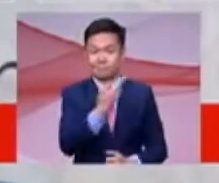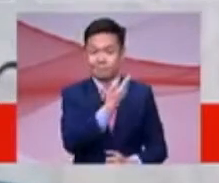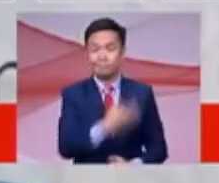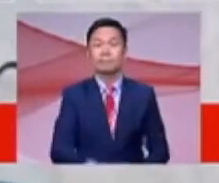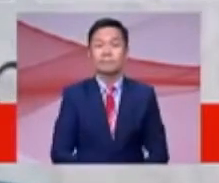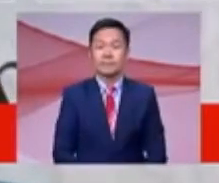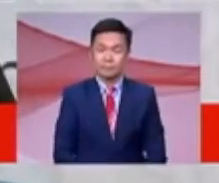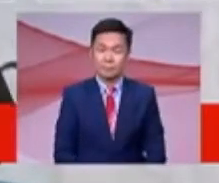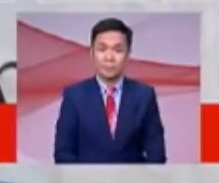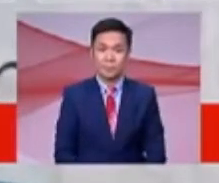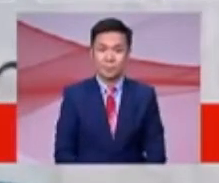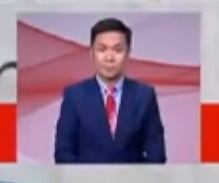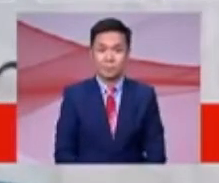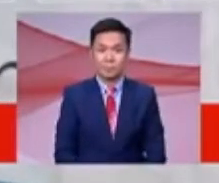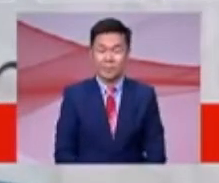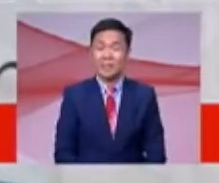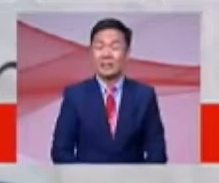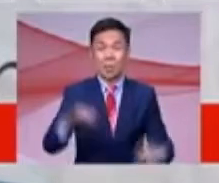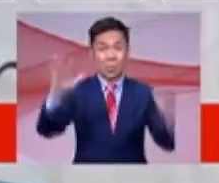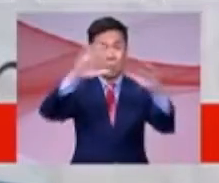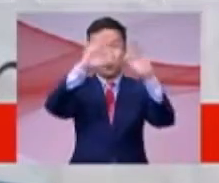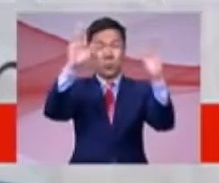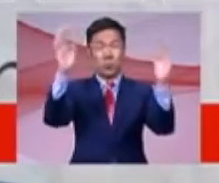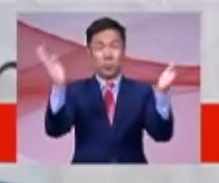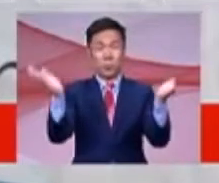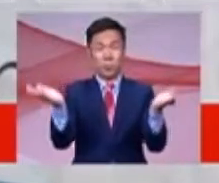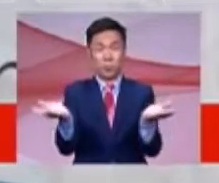Setakat ini kita lihat secara global